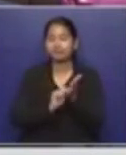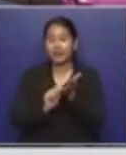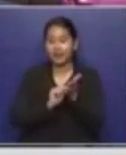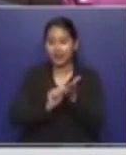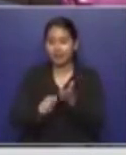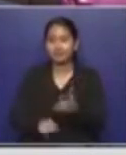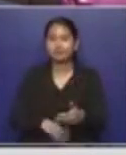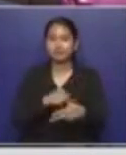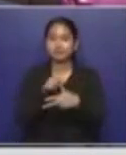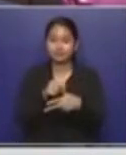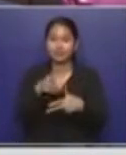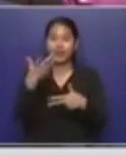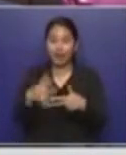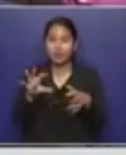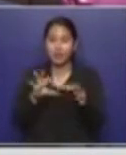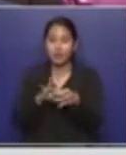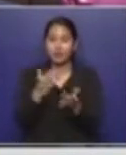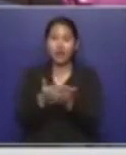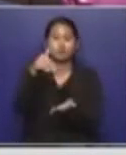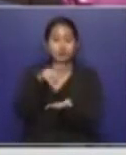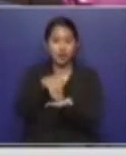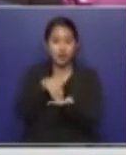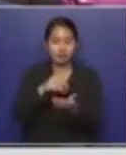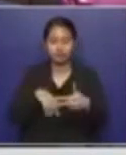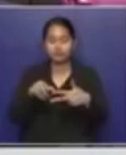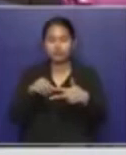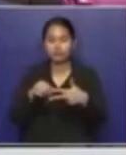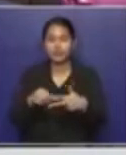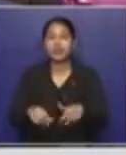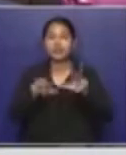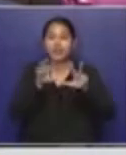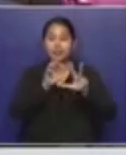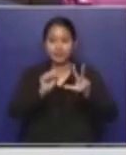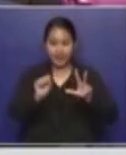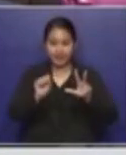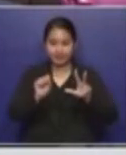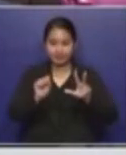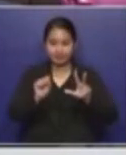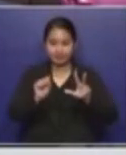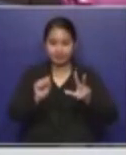แรกก็ที่ชี้นำไปแล้วในส่วนของเรื่องงบกลางในส่วนที่2เม็ดเงิน